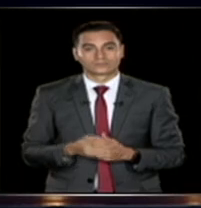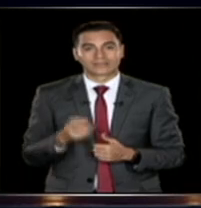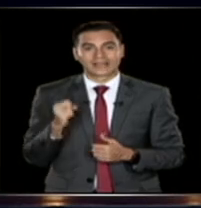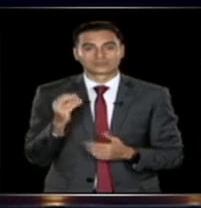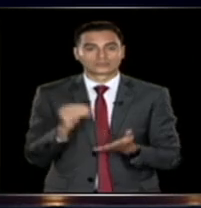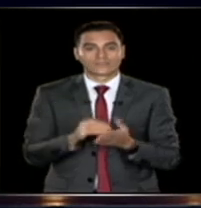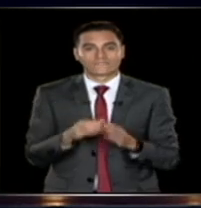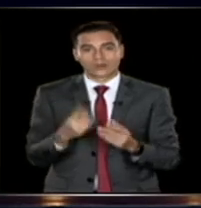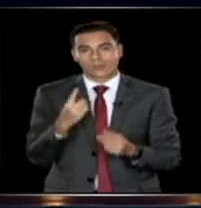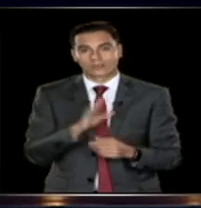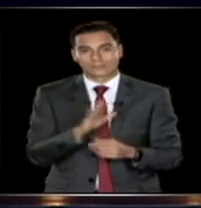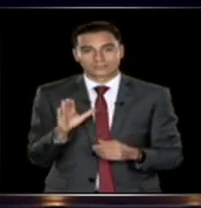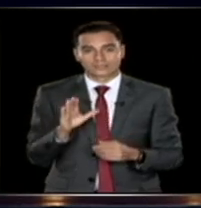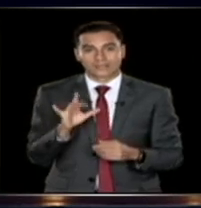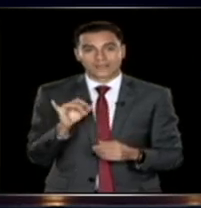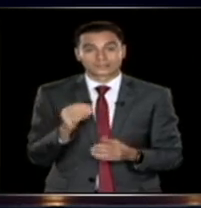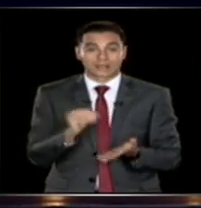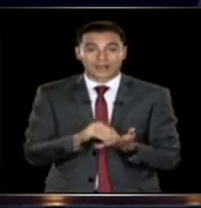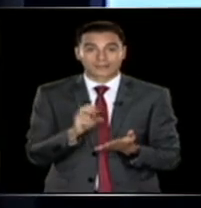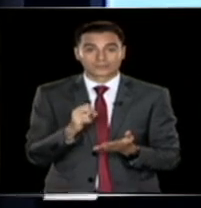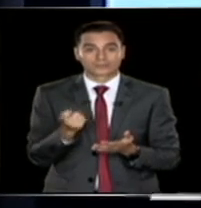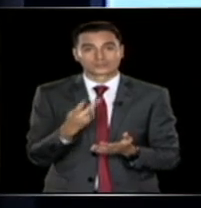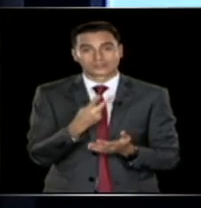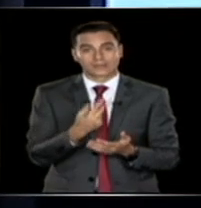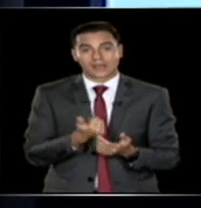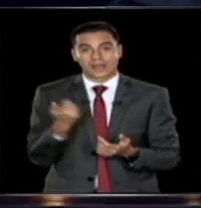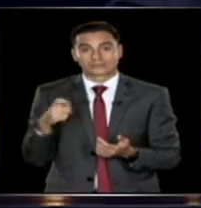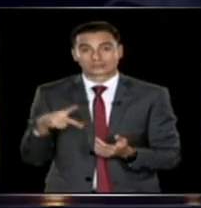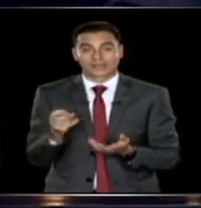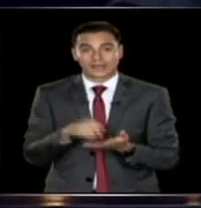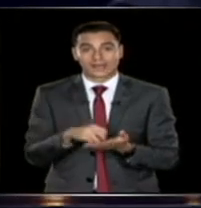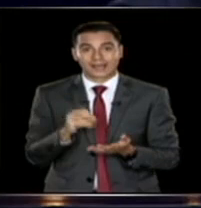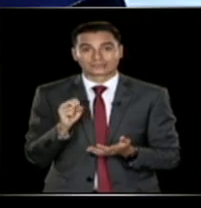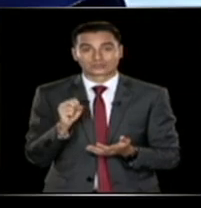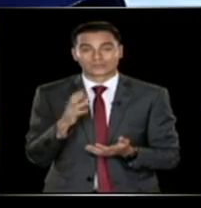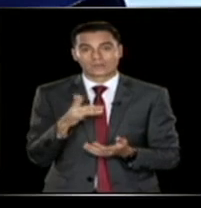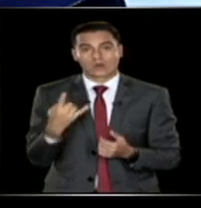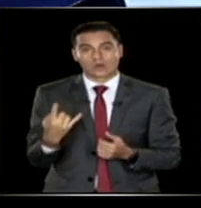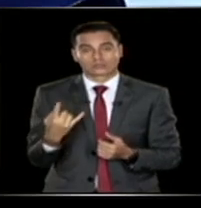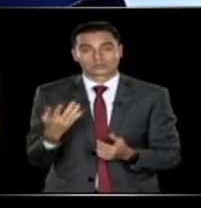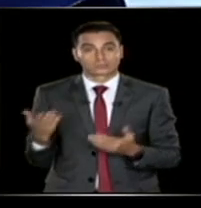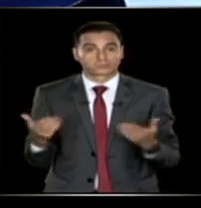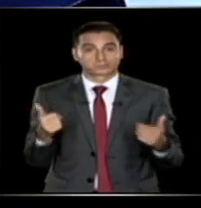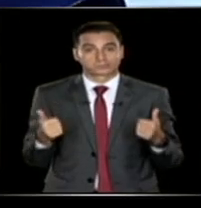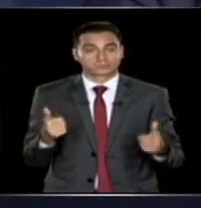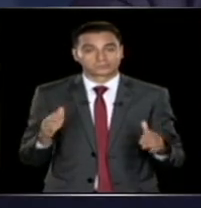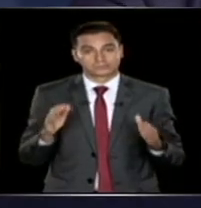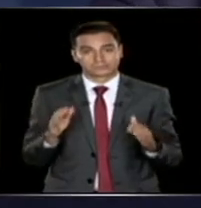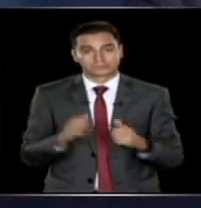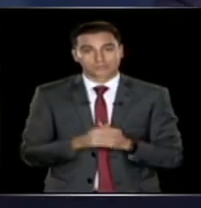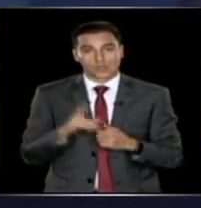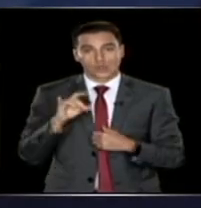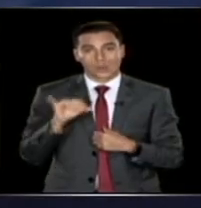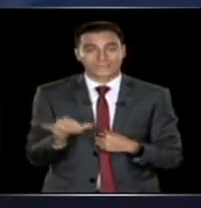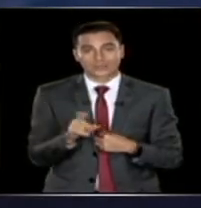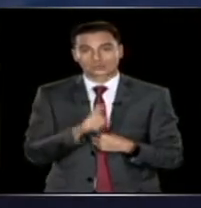25 نقطة الفريق واحد بس، 50 تبقى 75 أو 85 تبقى كام؟ 110. تومي،